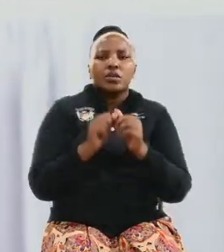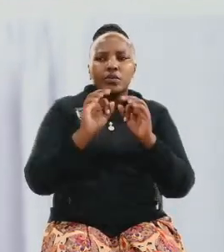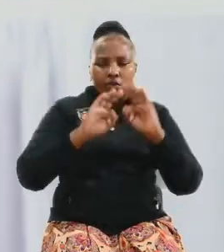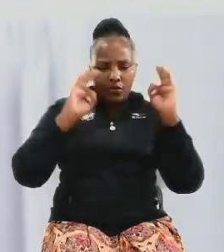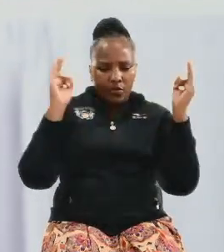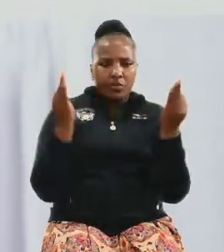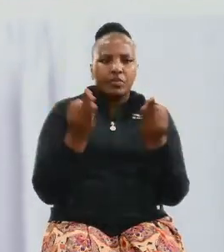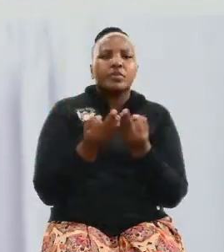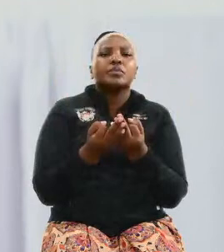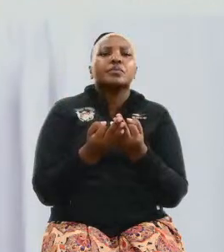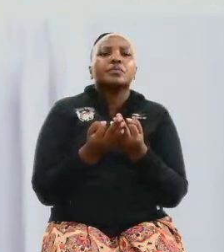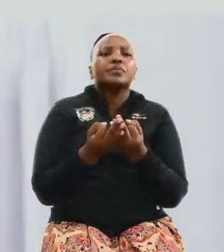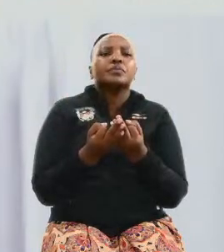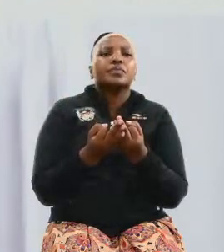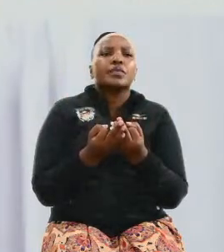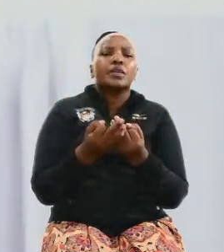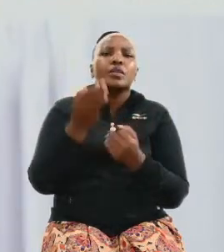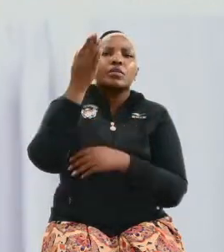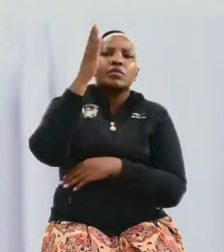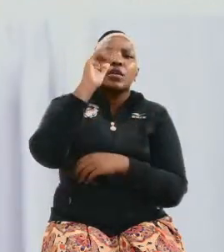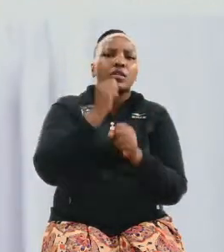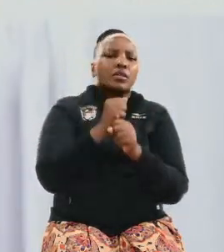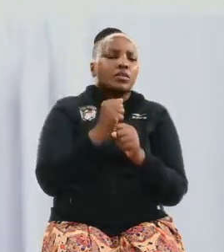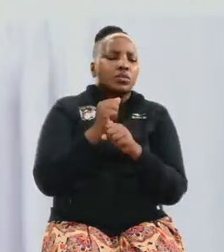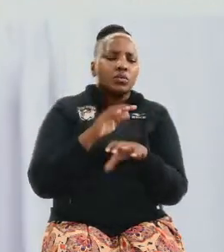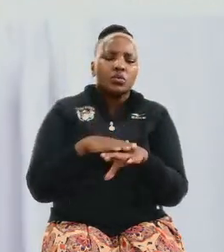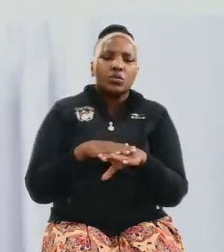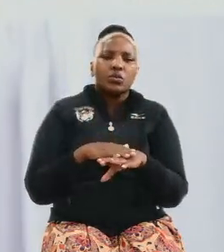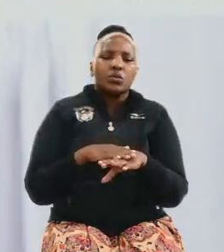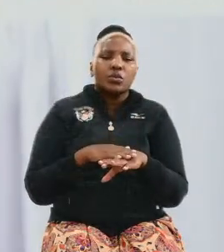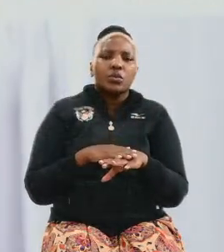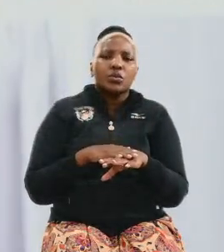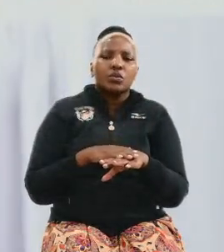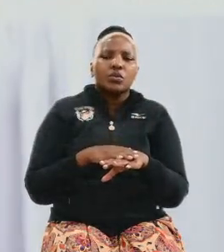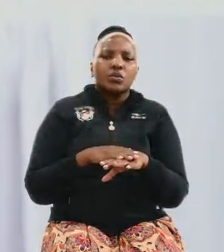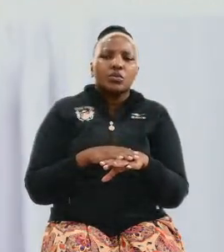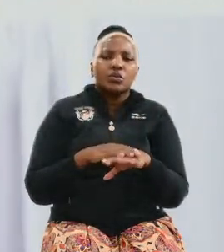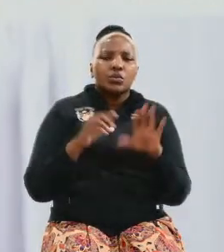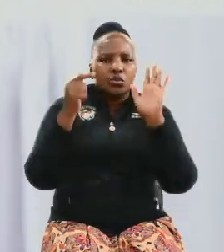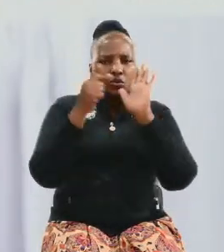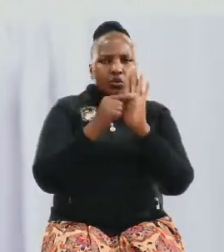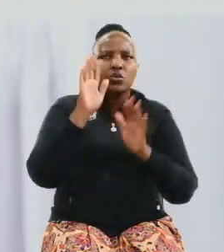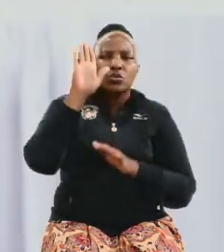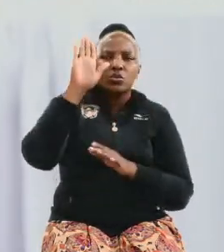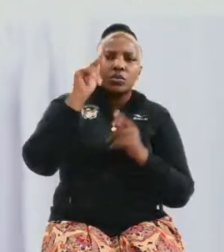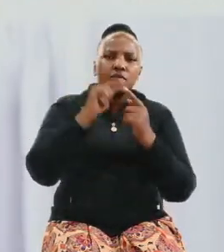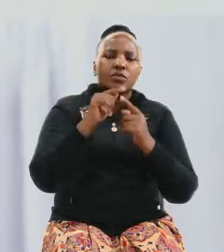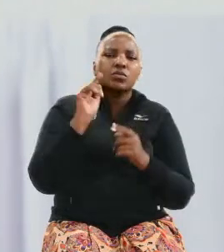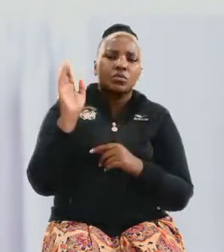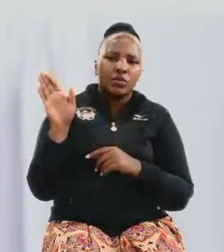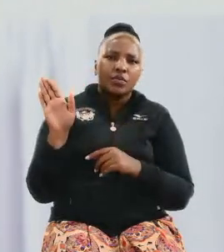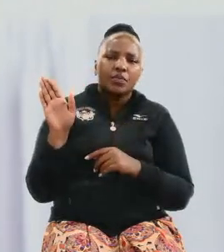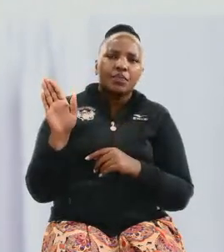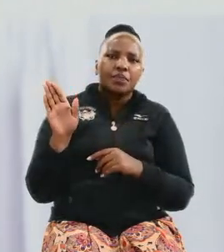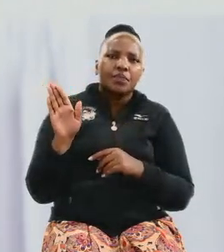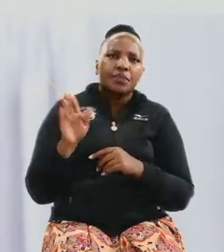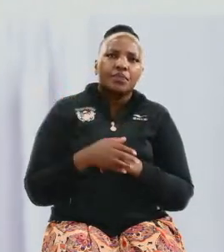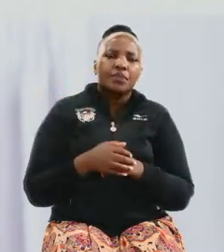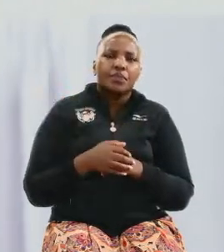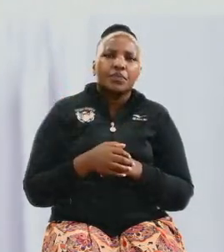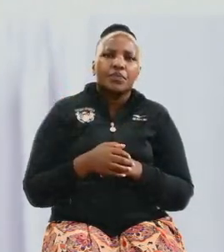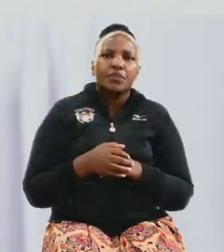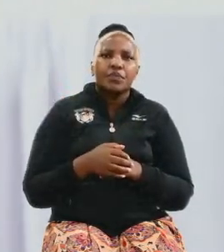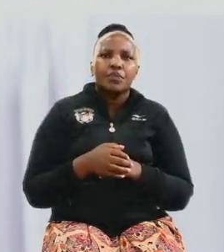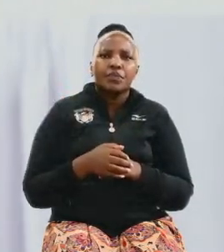zao Bwana. Mungu wa Israeli, watendee mema, waonekanie mfalume wa ajabu. Extend your boundaries, oh